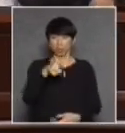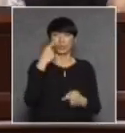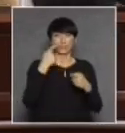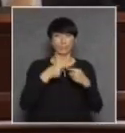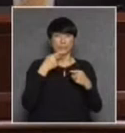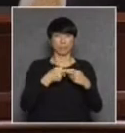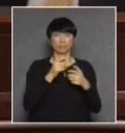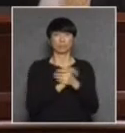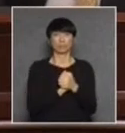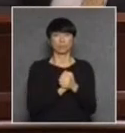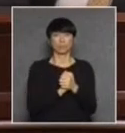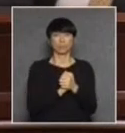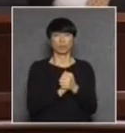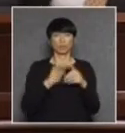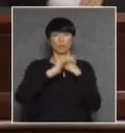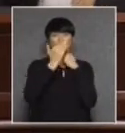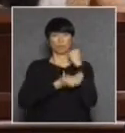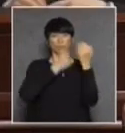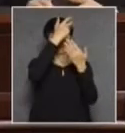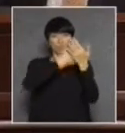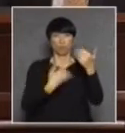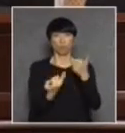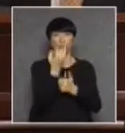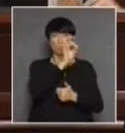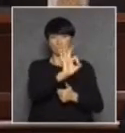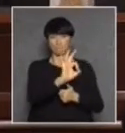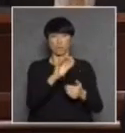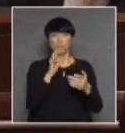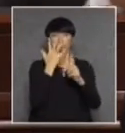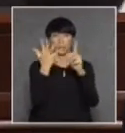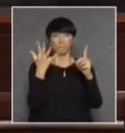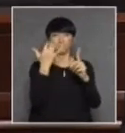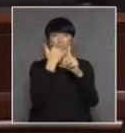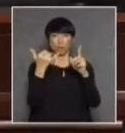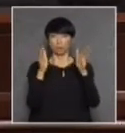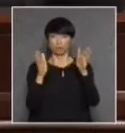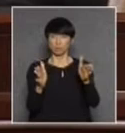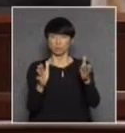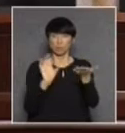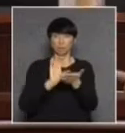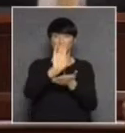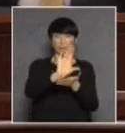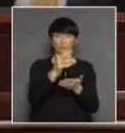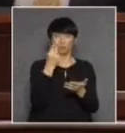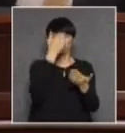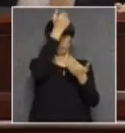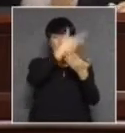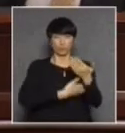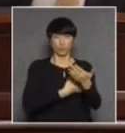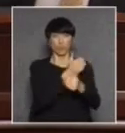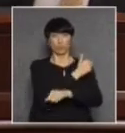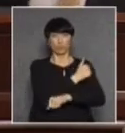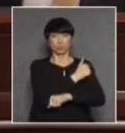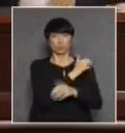佢冇違憲啦，喺2015-16年度撥款條例草案處理咗先算